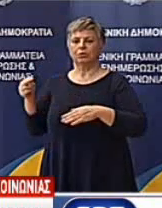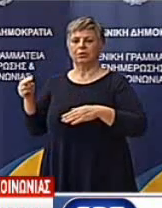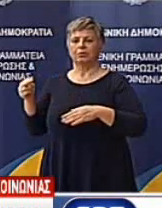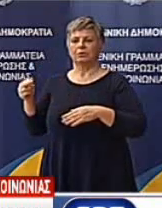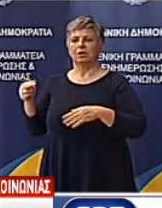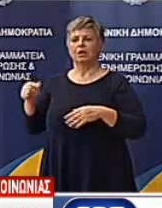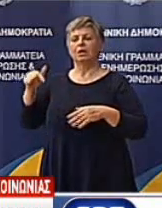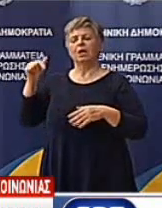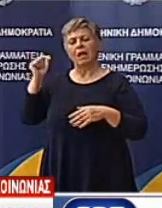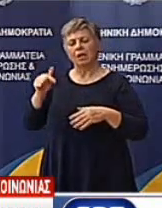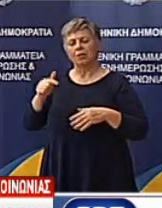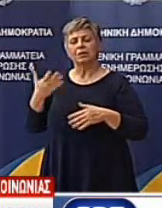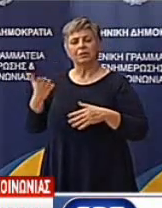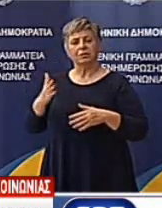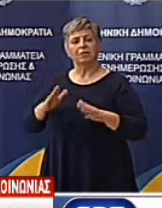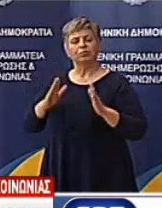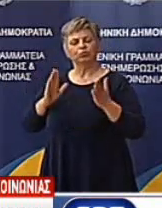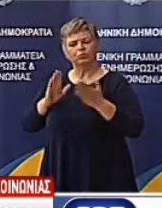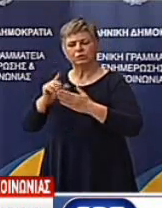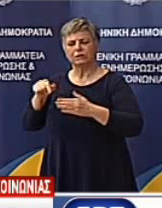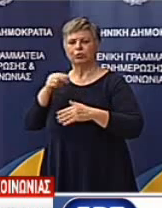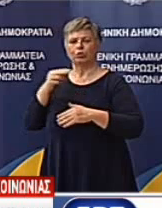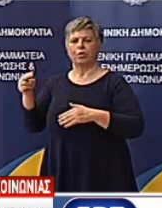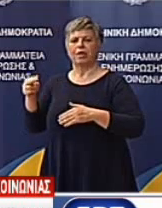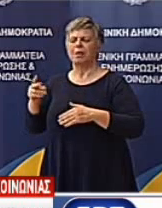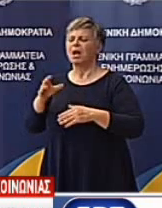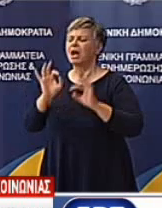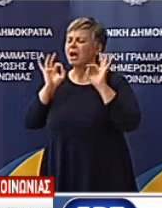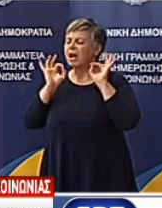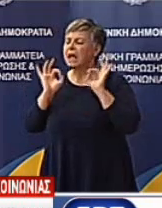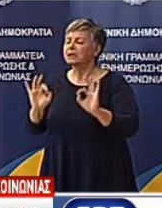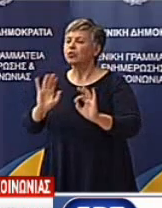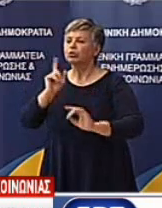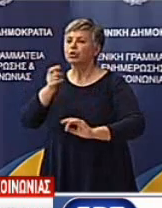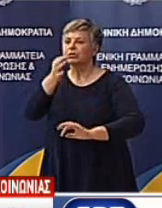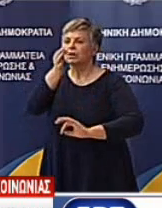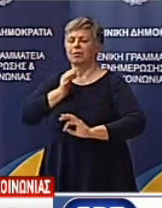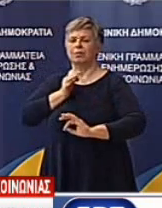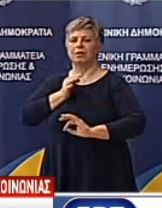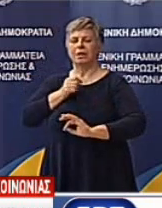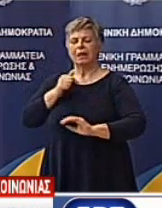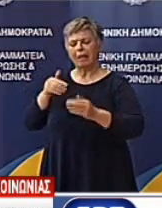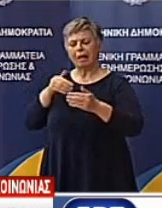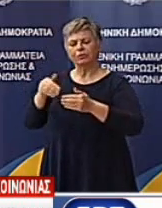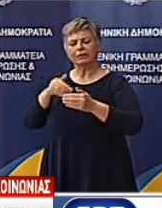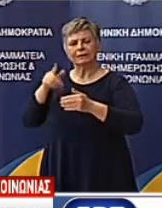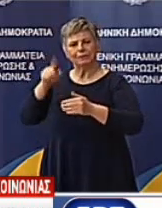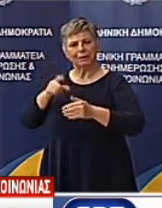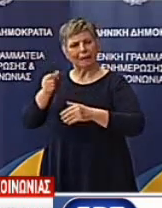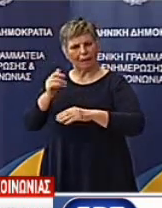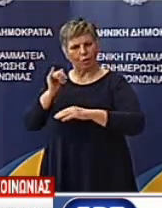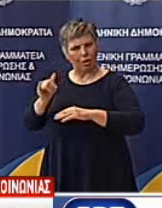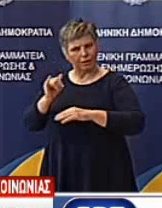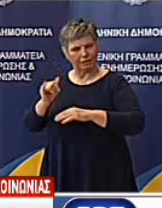όλα, πλην αυτής της καθυστέρησης η οποία σημειώθηκε, σε λίγες μέρες θα είναι έτοιμη εντός των χρονοδιαγραμμάτων. Στις 18